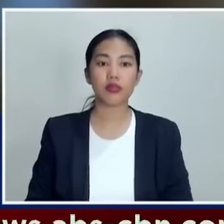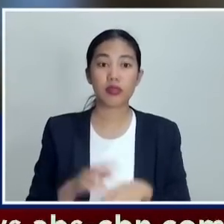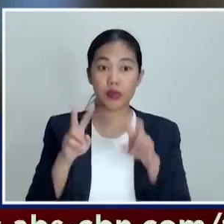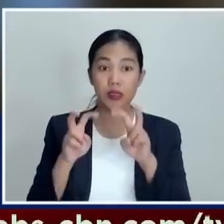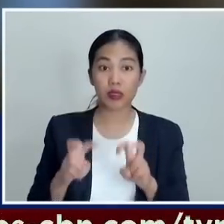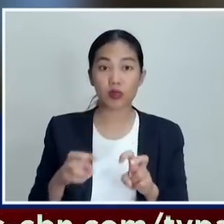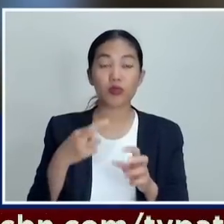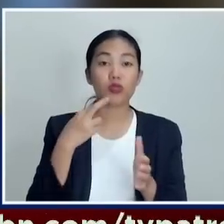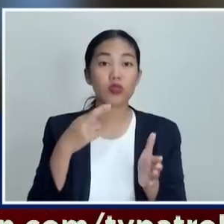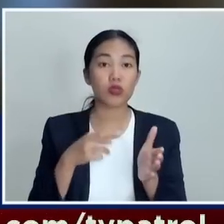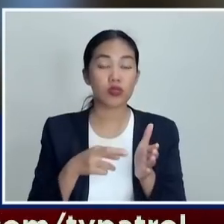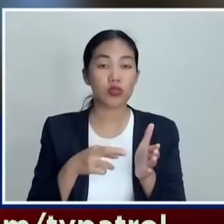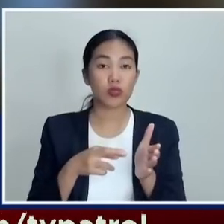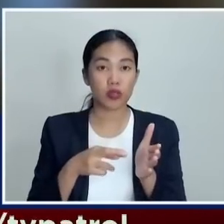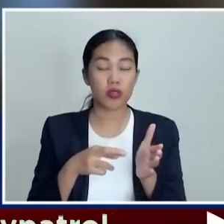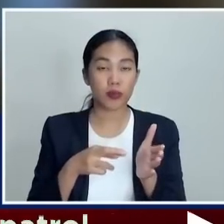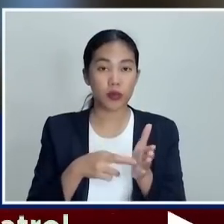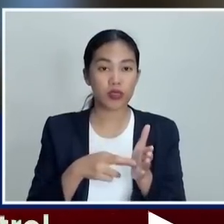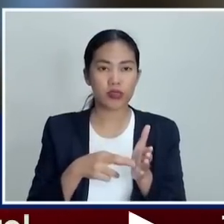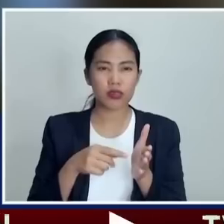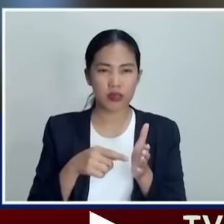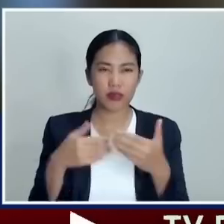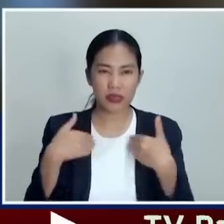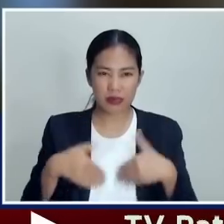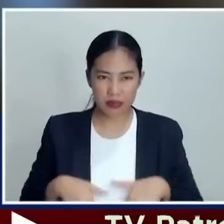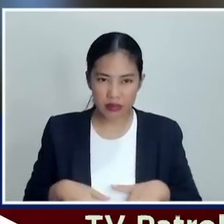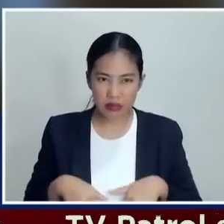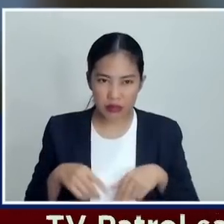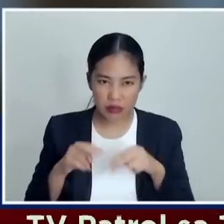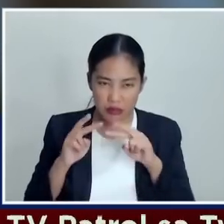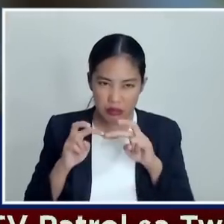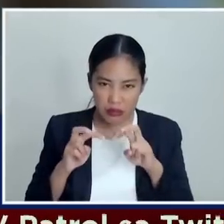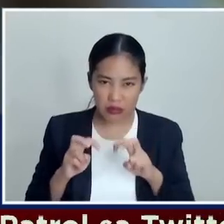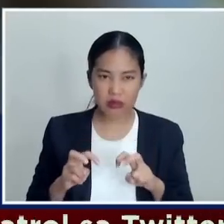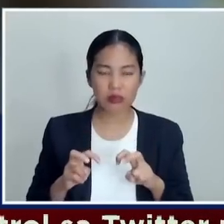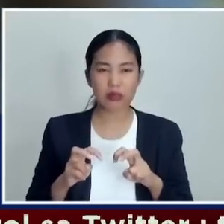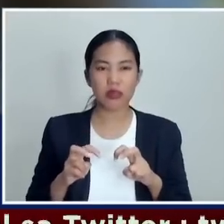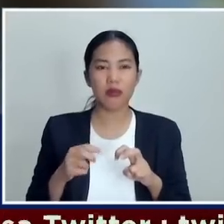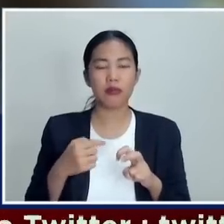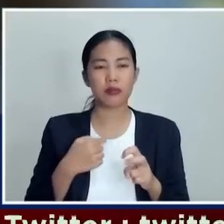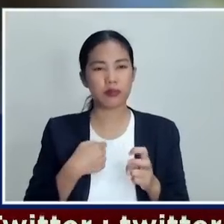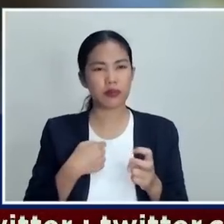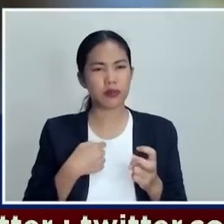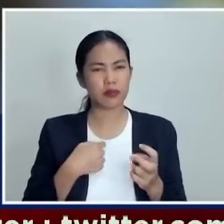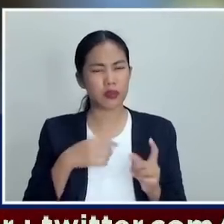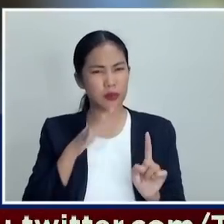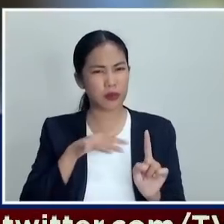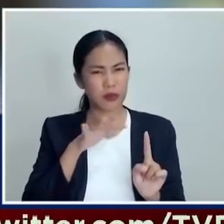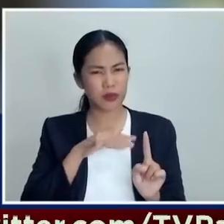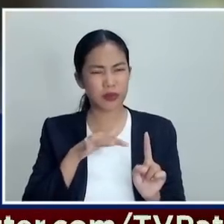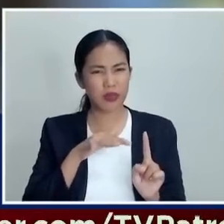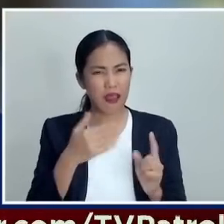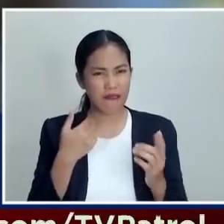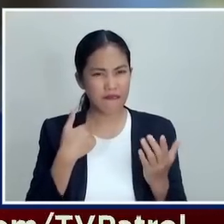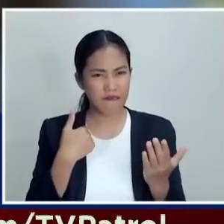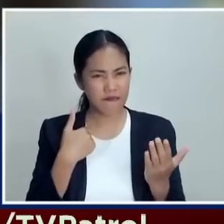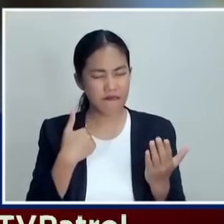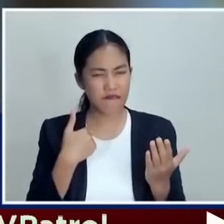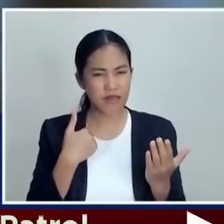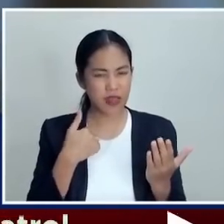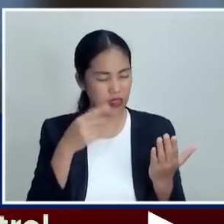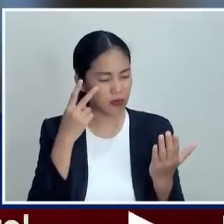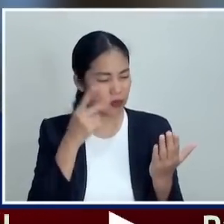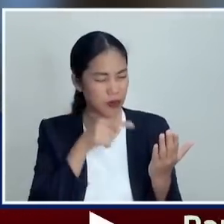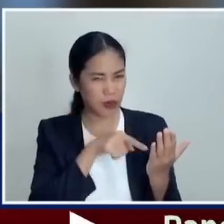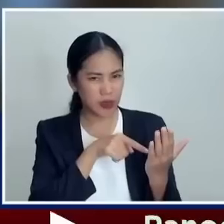result ng ginawa ng ating medical legal officer, no, napansin ko na merong tama